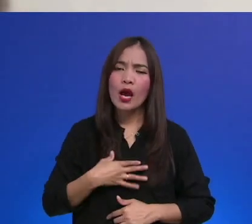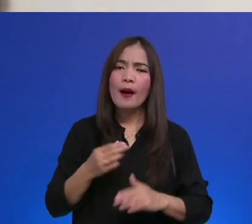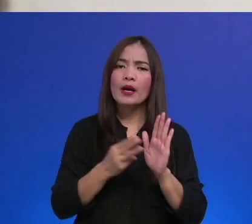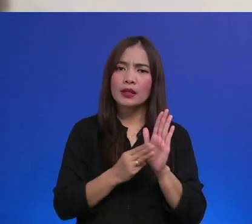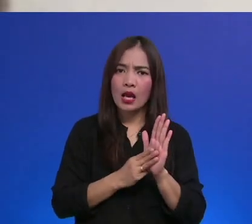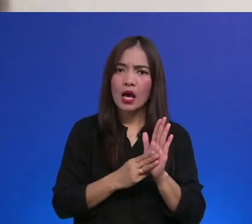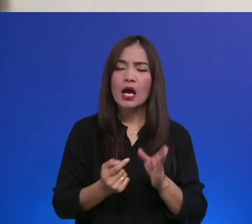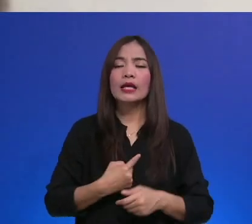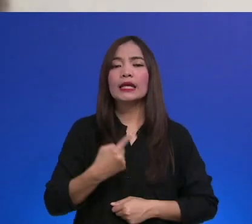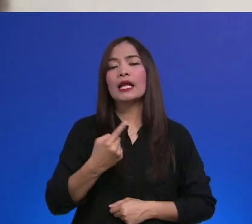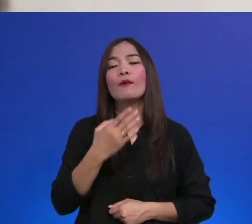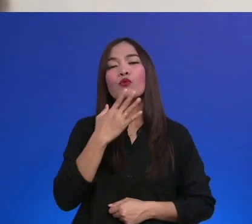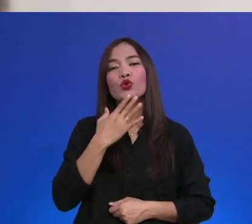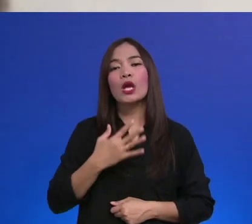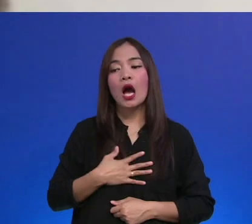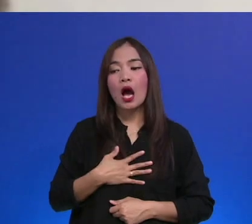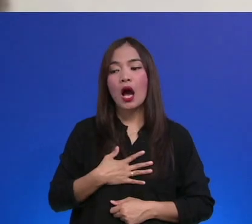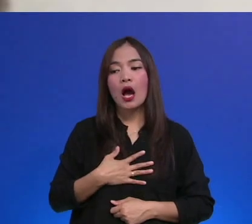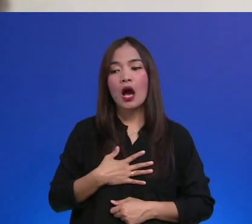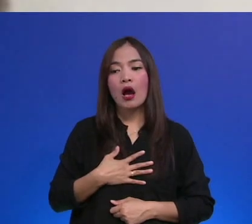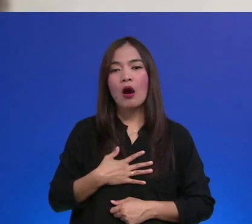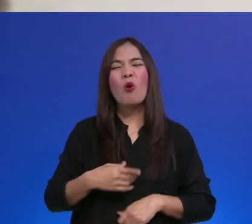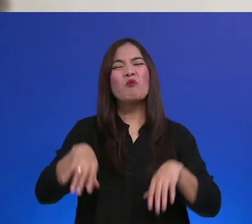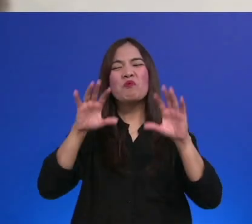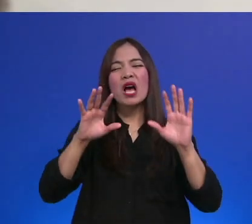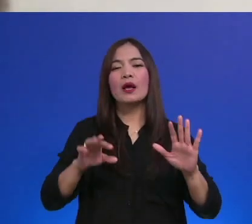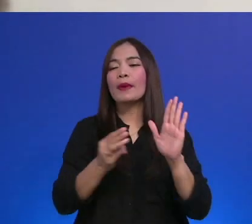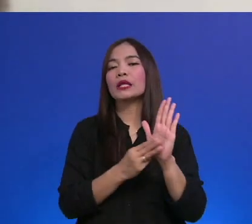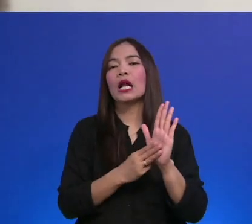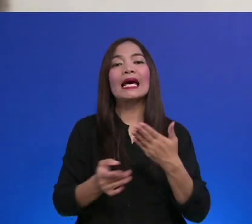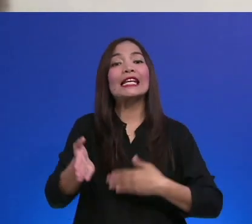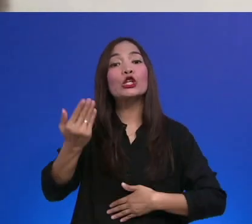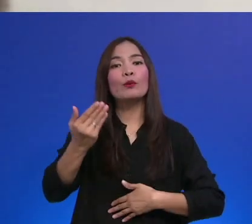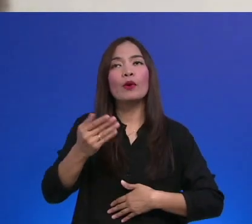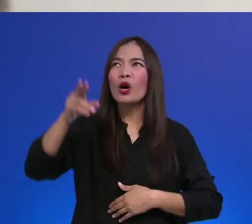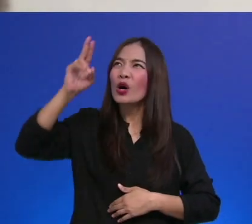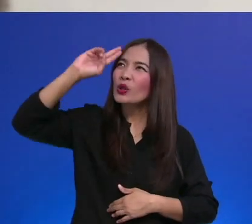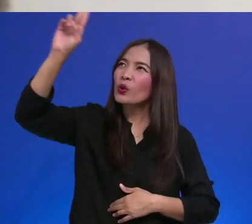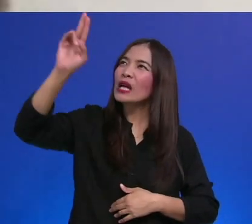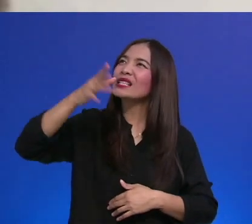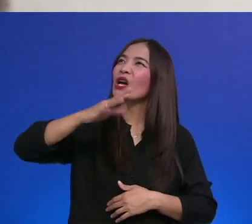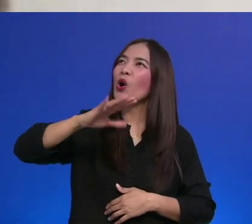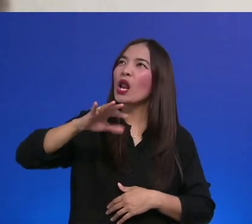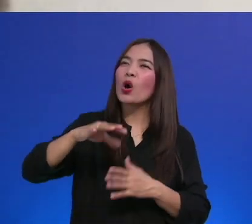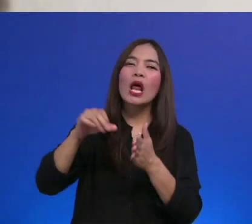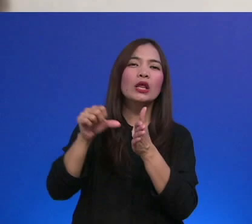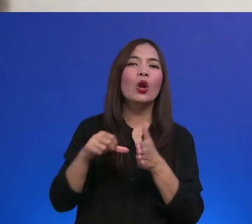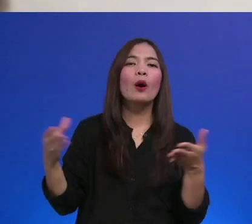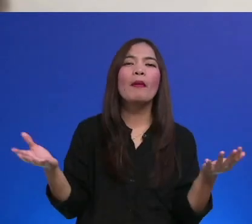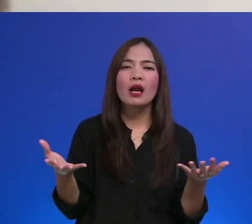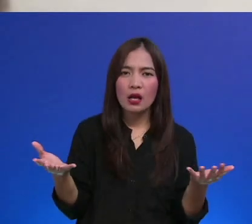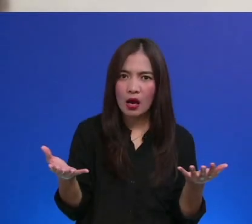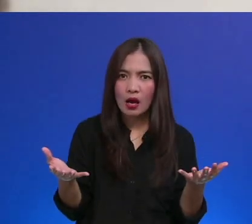kita punya persoalan Tuhan tidak kunjung menolong kita saudara Ya